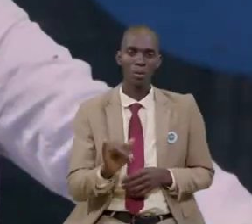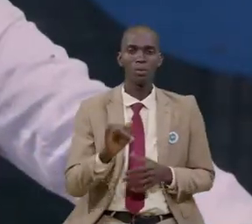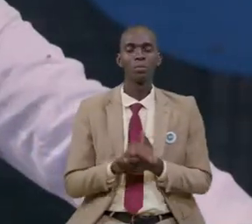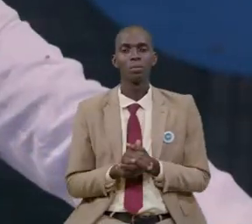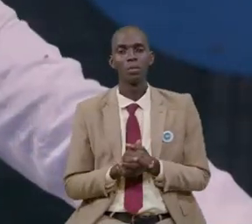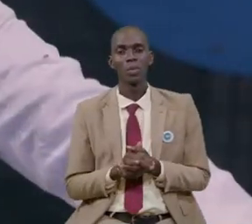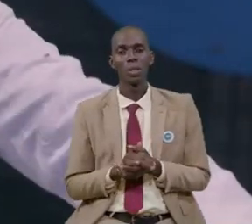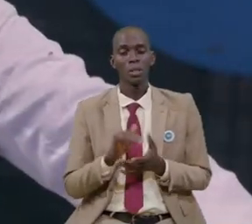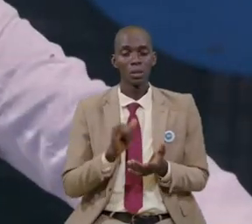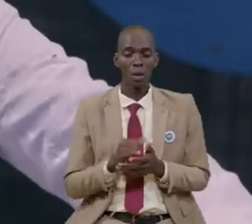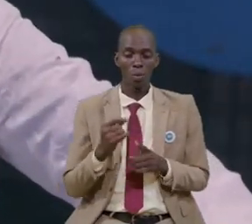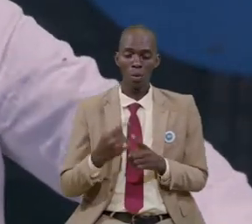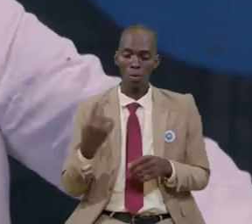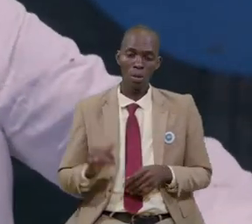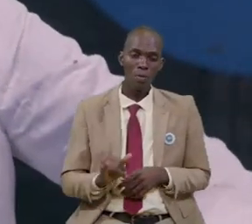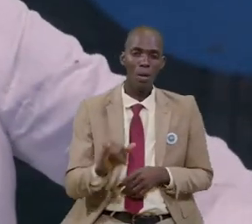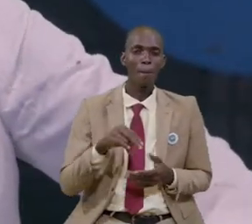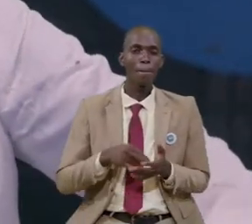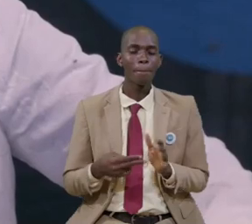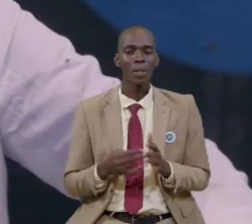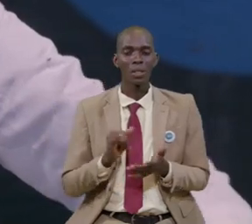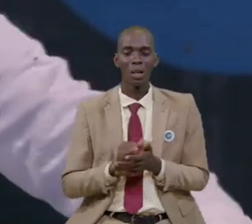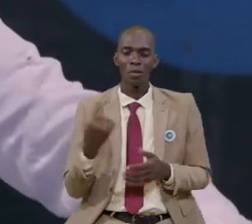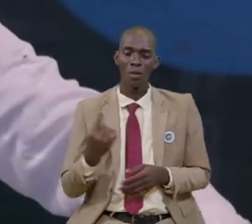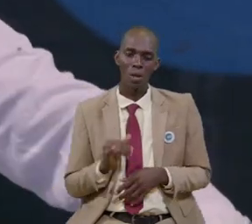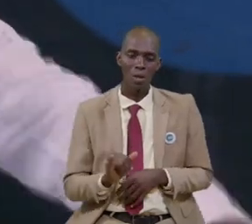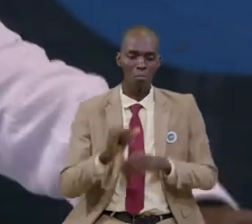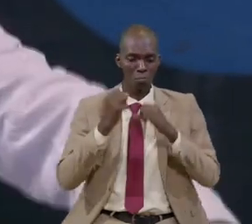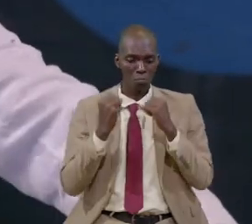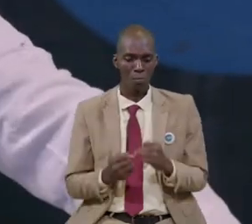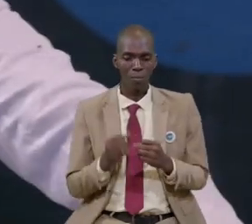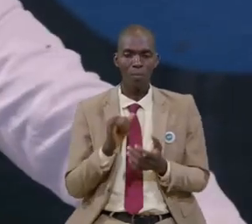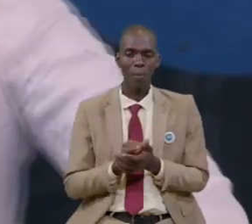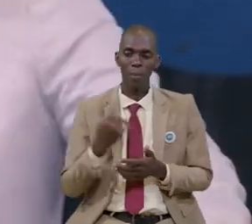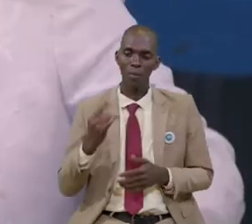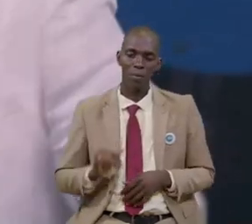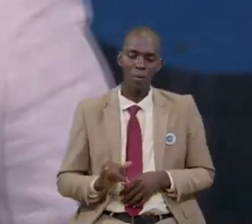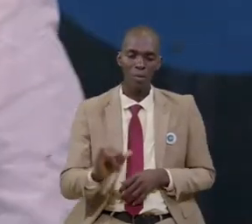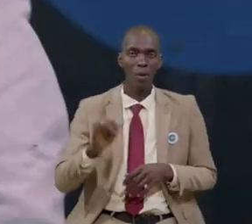nom éternel, la puissance éternelle, l'onction éternelle,